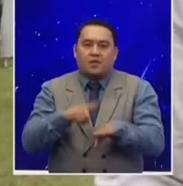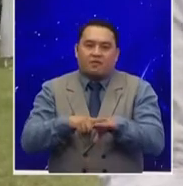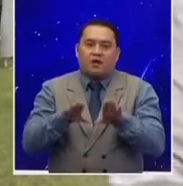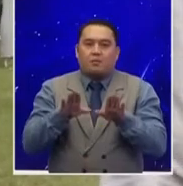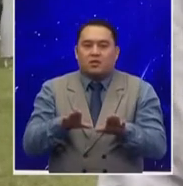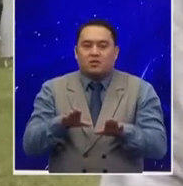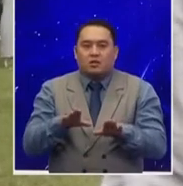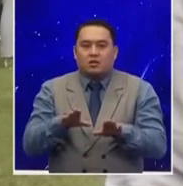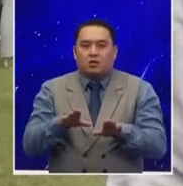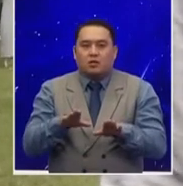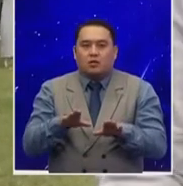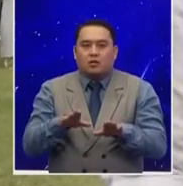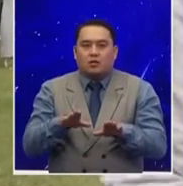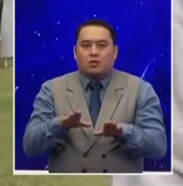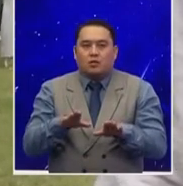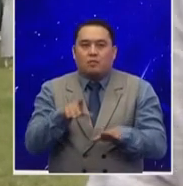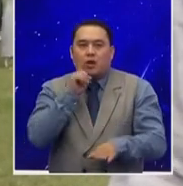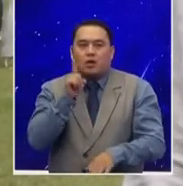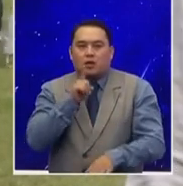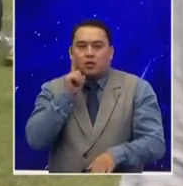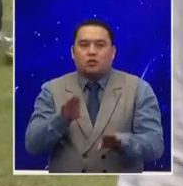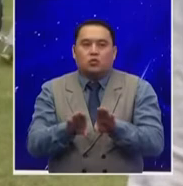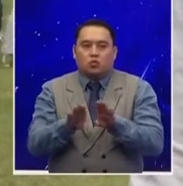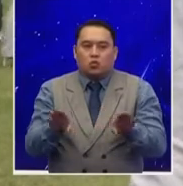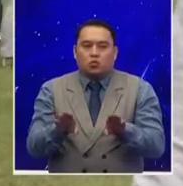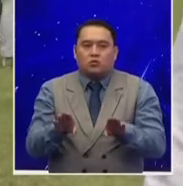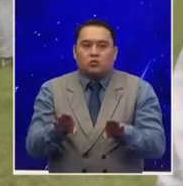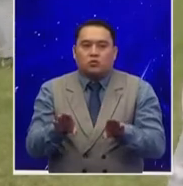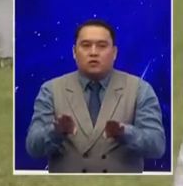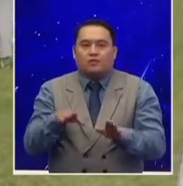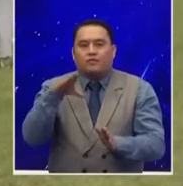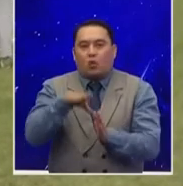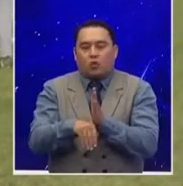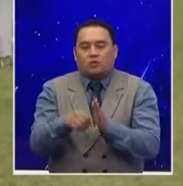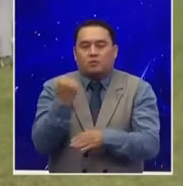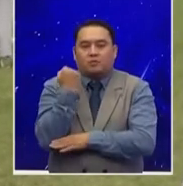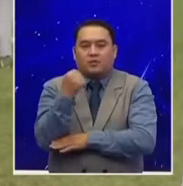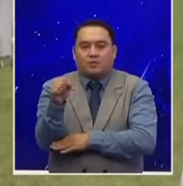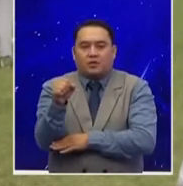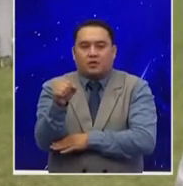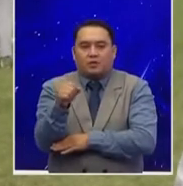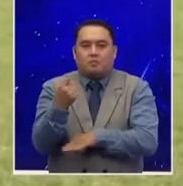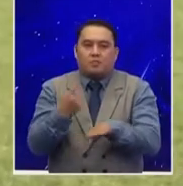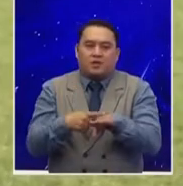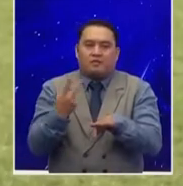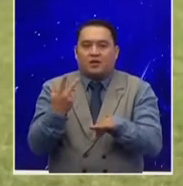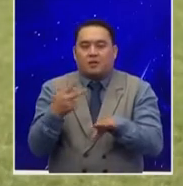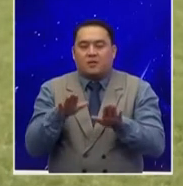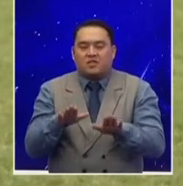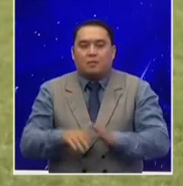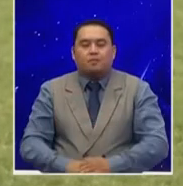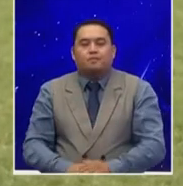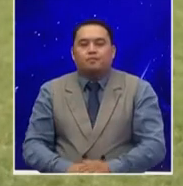а «ЖТСУ» тоже молодые, но они тоже входят в призовые места. Первое по третье. По словам